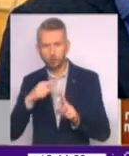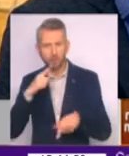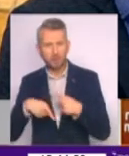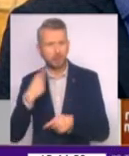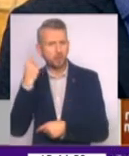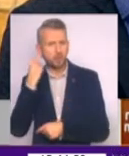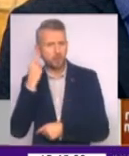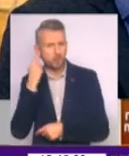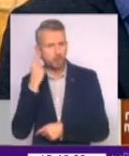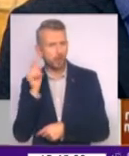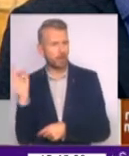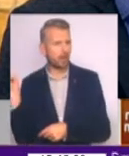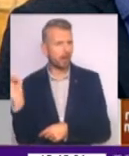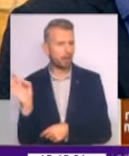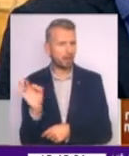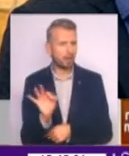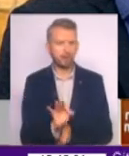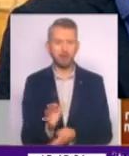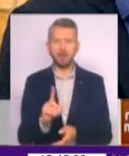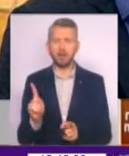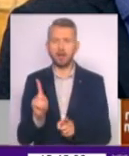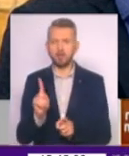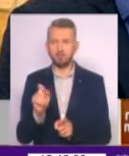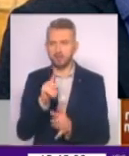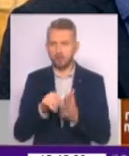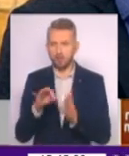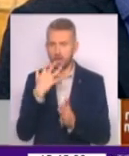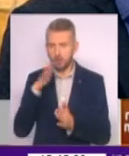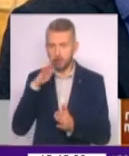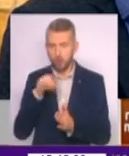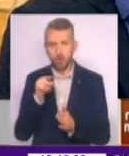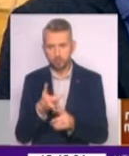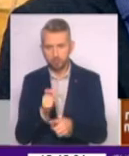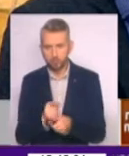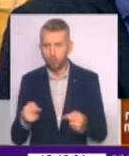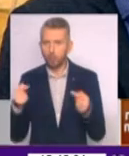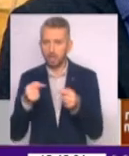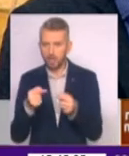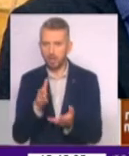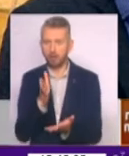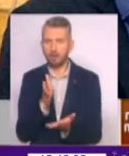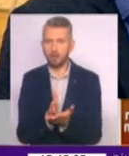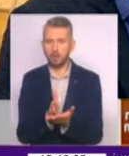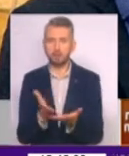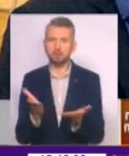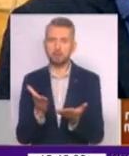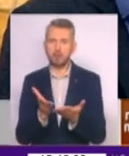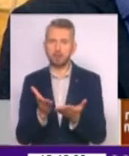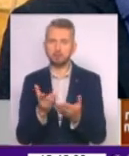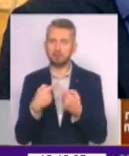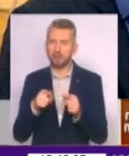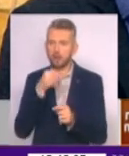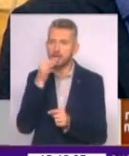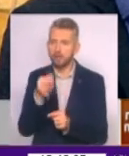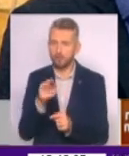чули щоразу з приводу опалення гарячої води питання. Тут у нас вже дійсно більша конкретика, і навіть є вже якась інакша відповідь